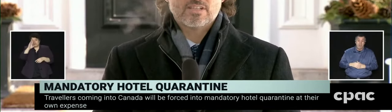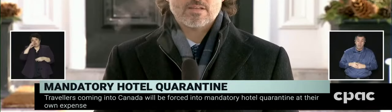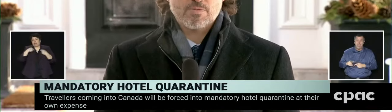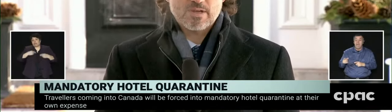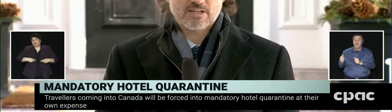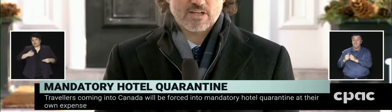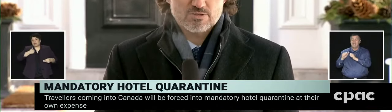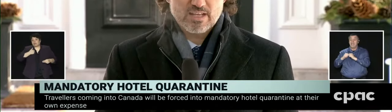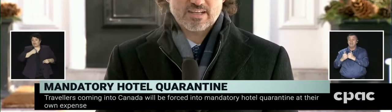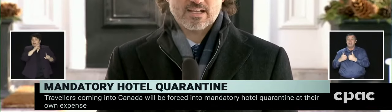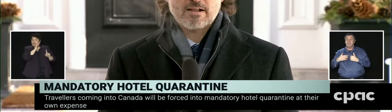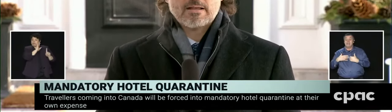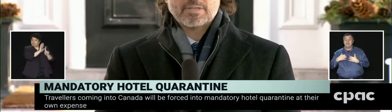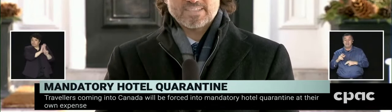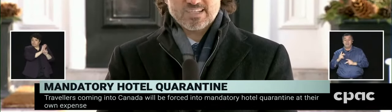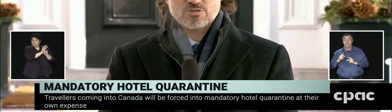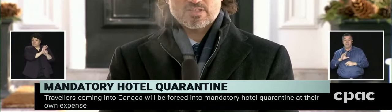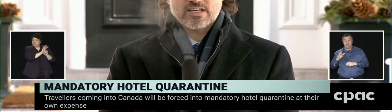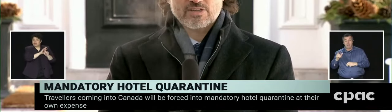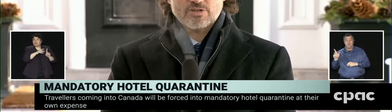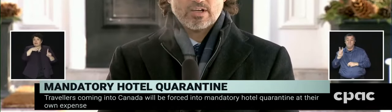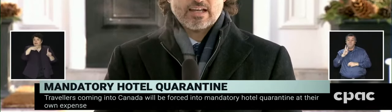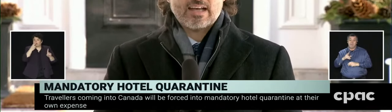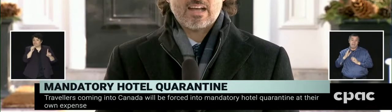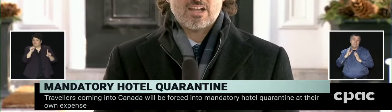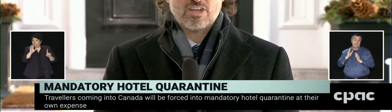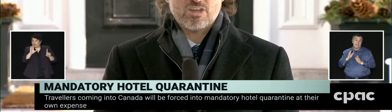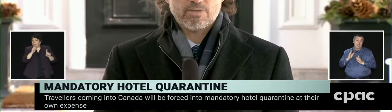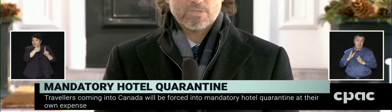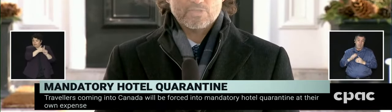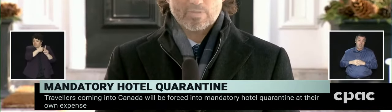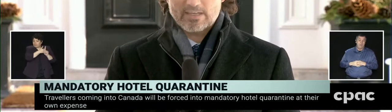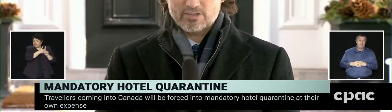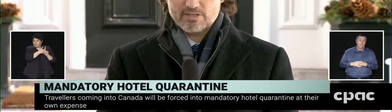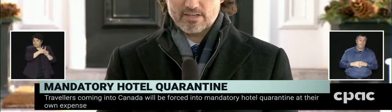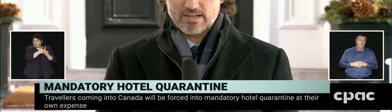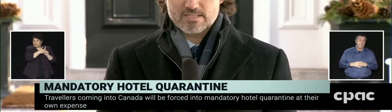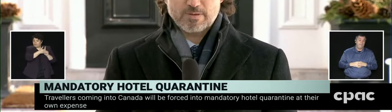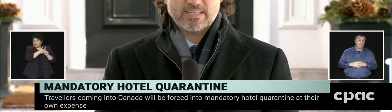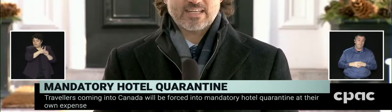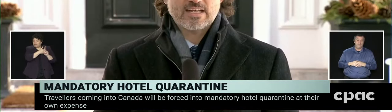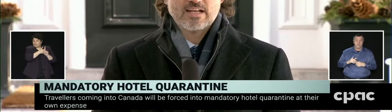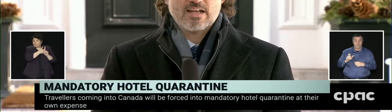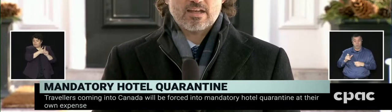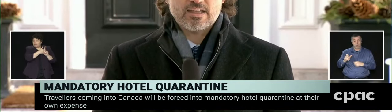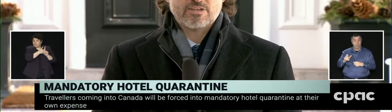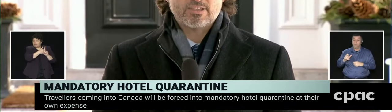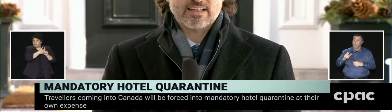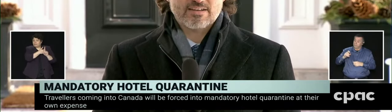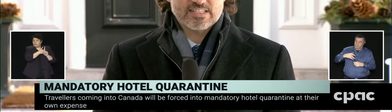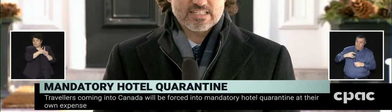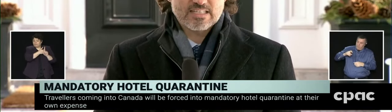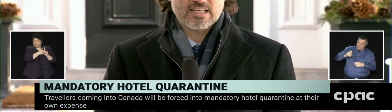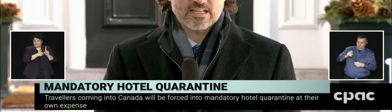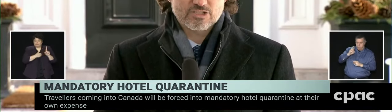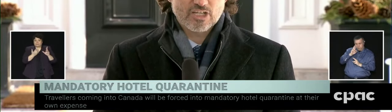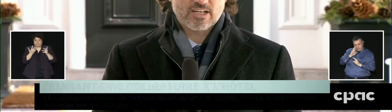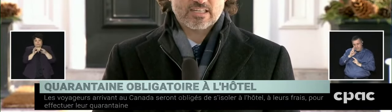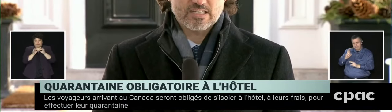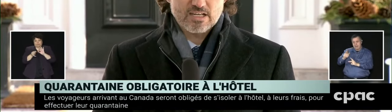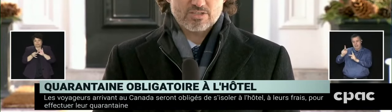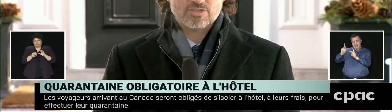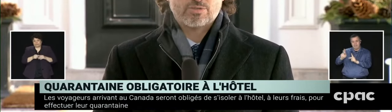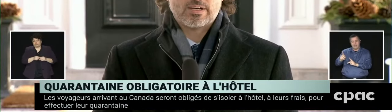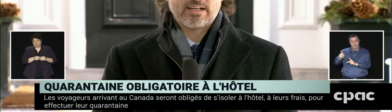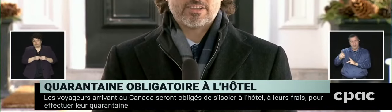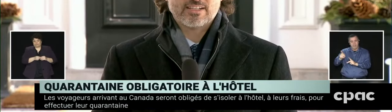l'Agence de santé publique du Canada, prend très au sérieux le besoin de respecter et de traiter avec dignité les gens